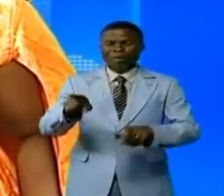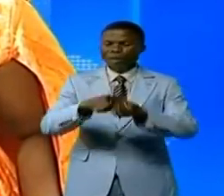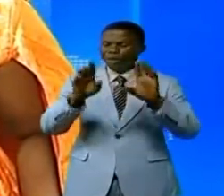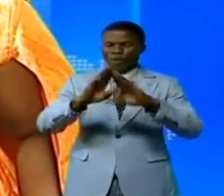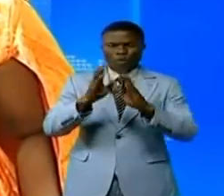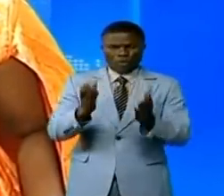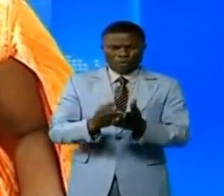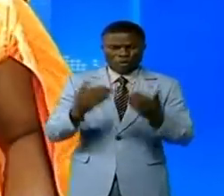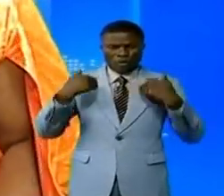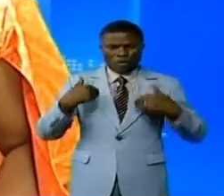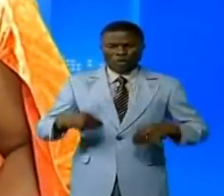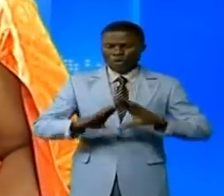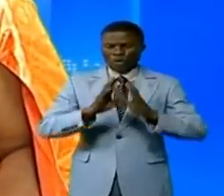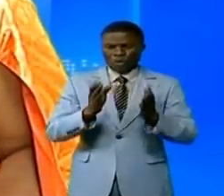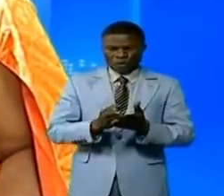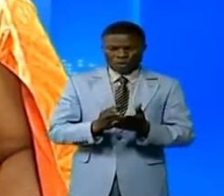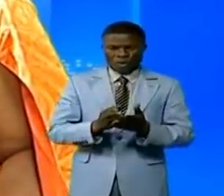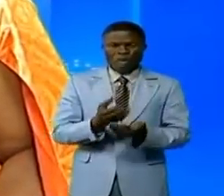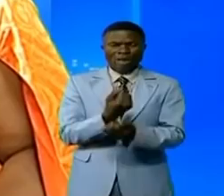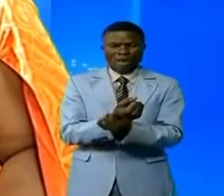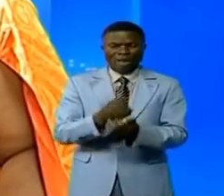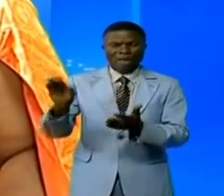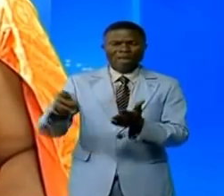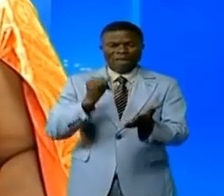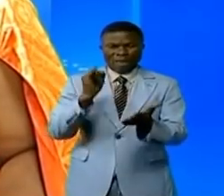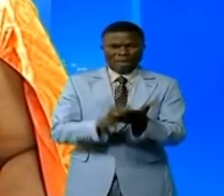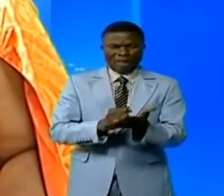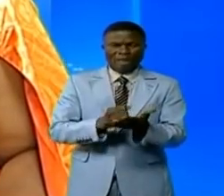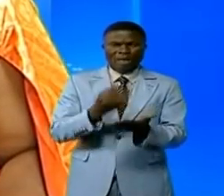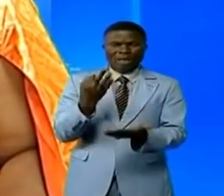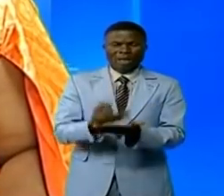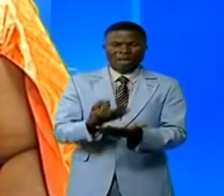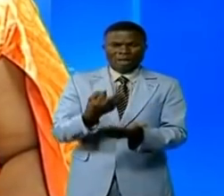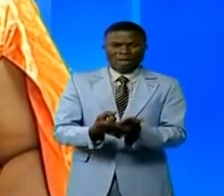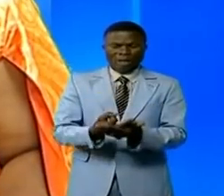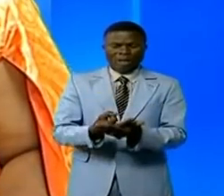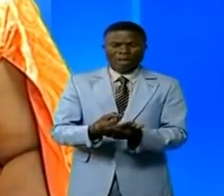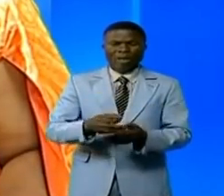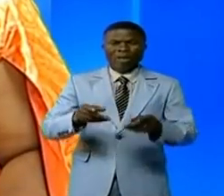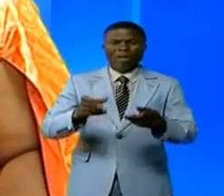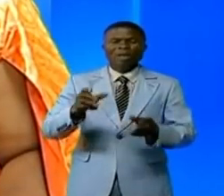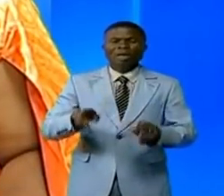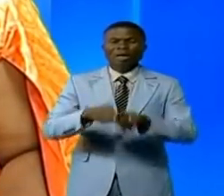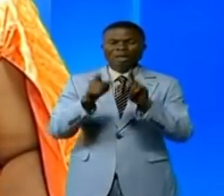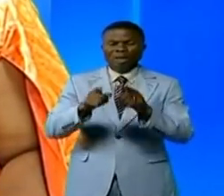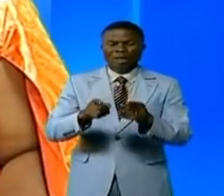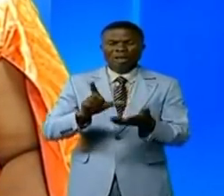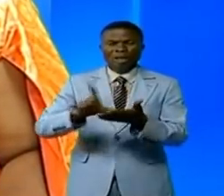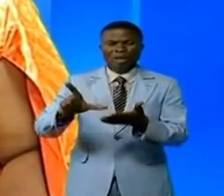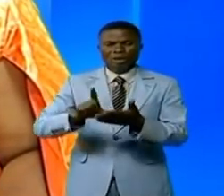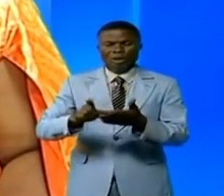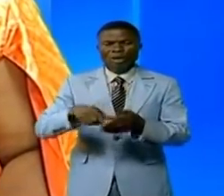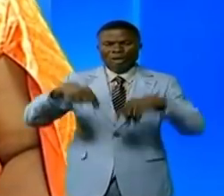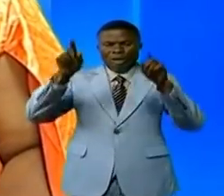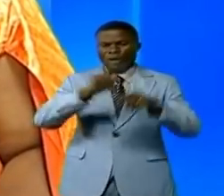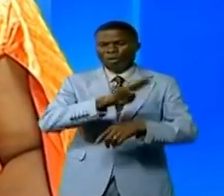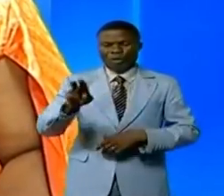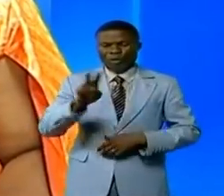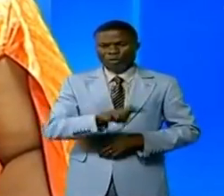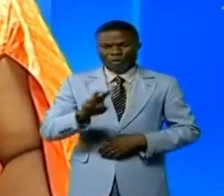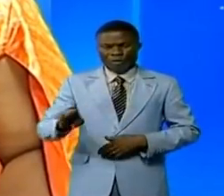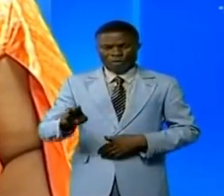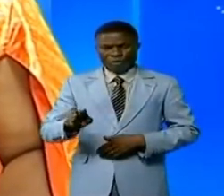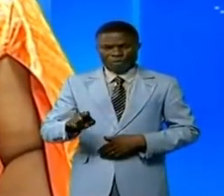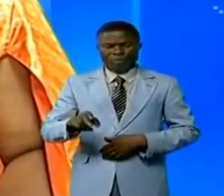personnes physiques et morales assujetties à l'impôt foncier et à l'impôt sur les revenus locatifs exercice 2022, que